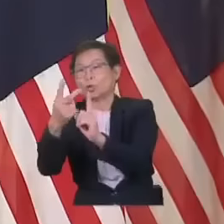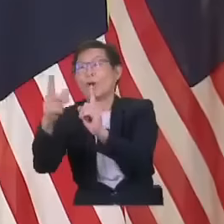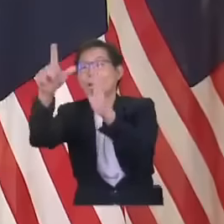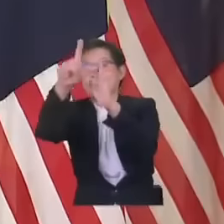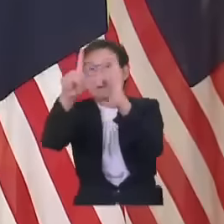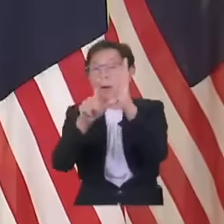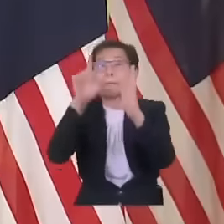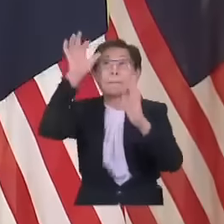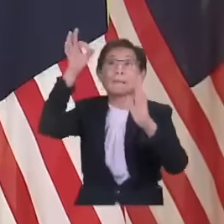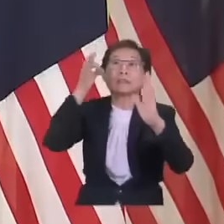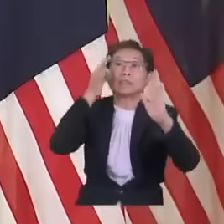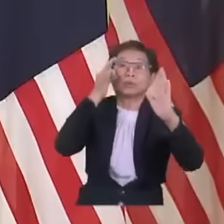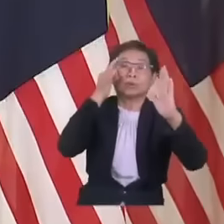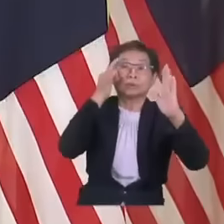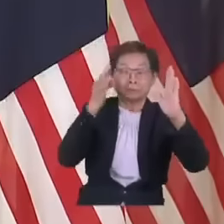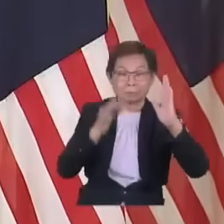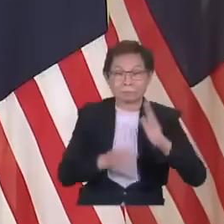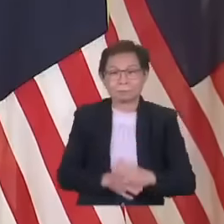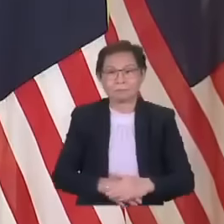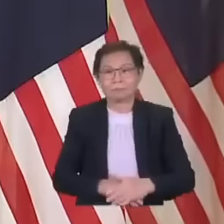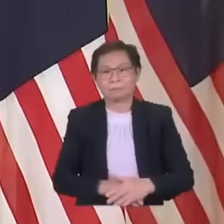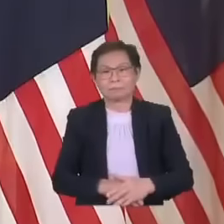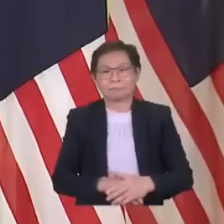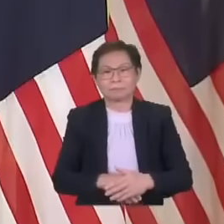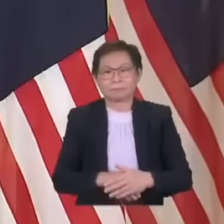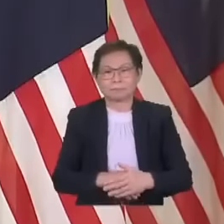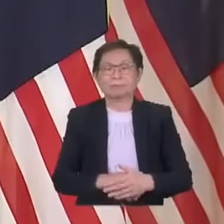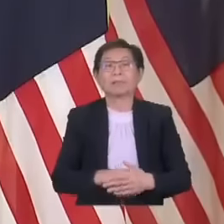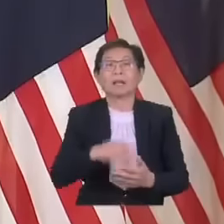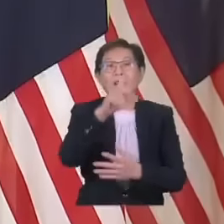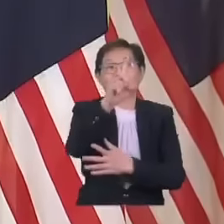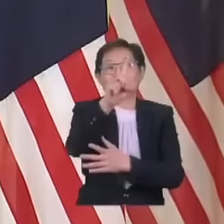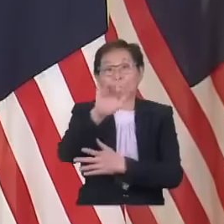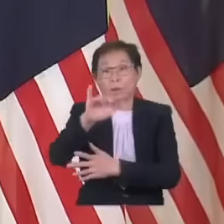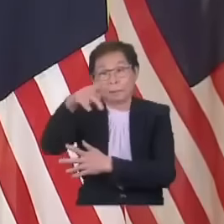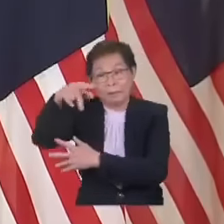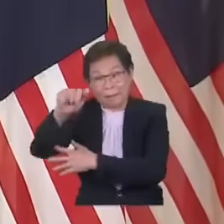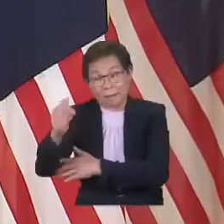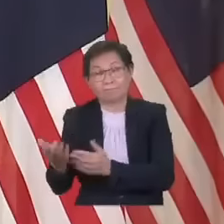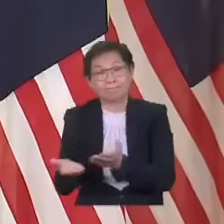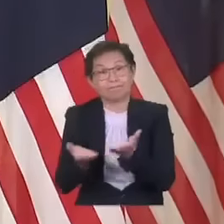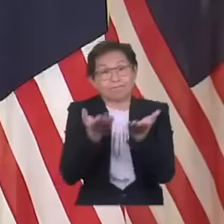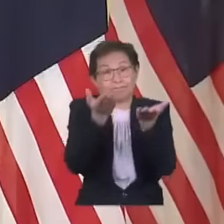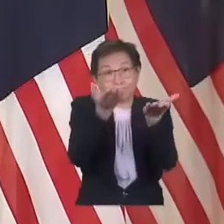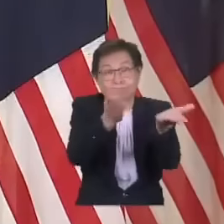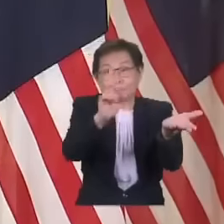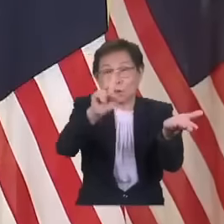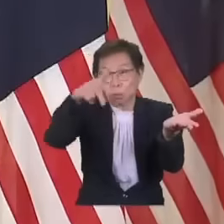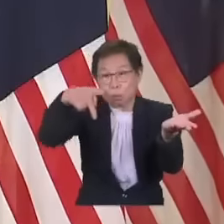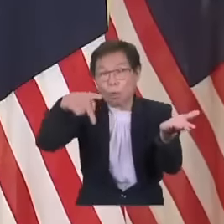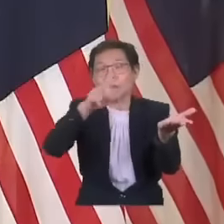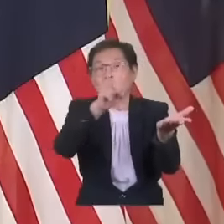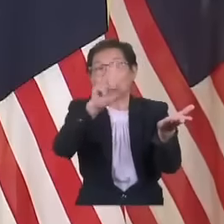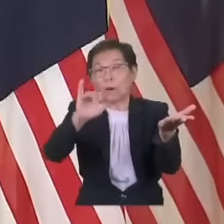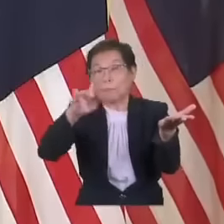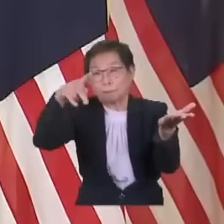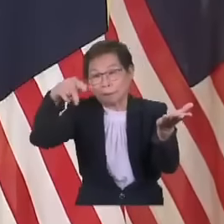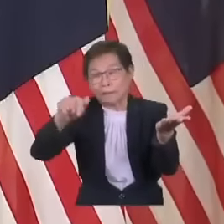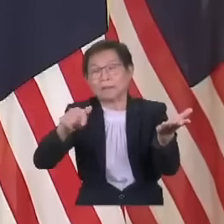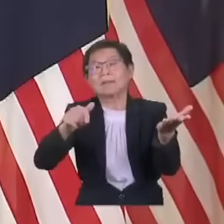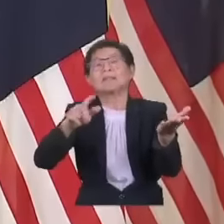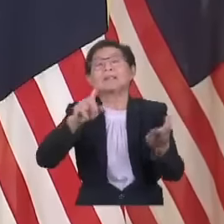dua perlembagaan persekutuan ke bawah dulu yang maha Mulia Sri Paduka Baginda yang dipertuan agung telah